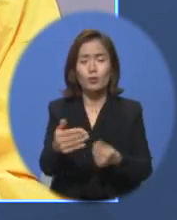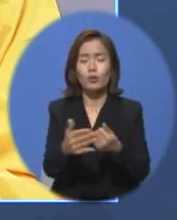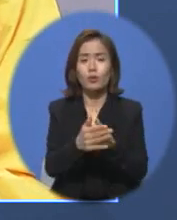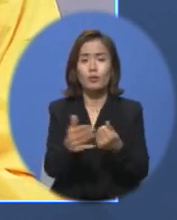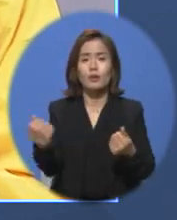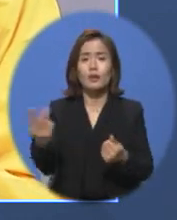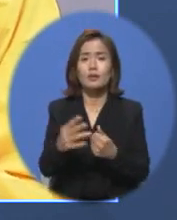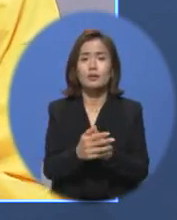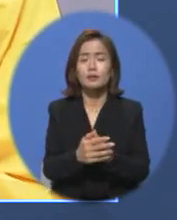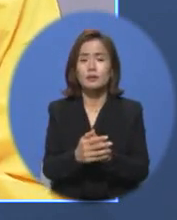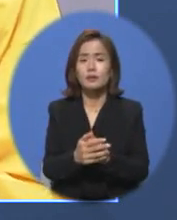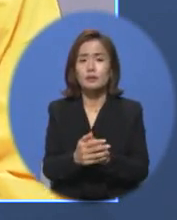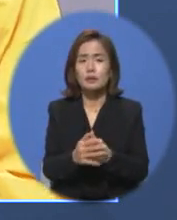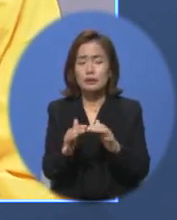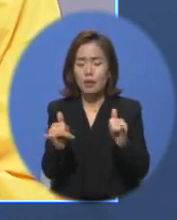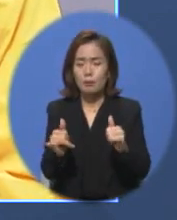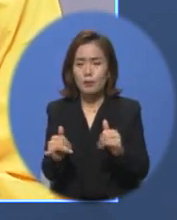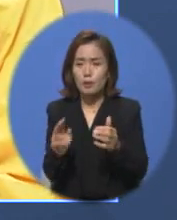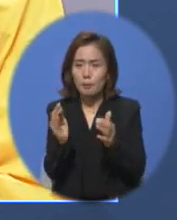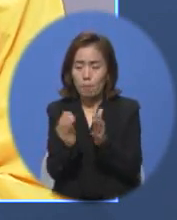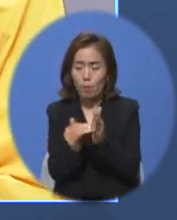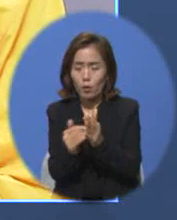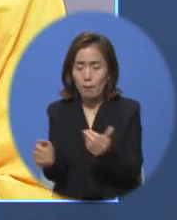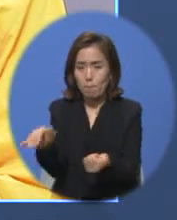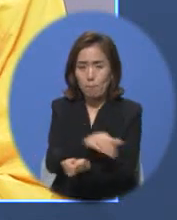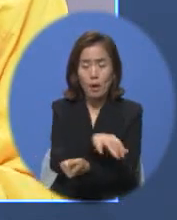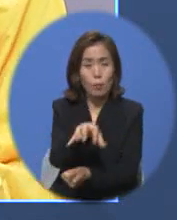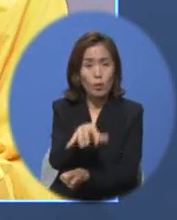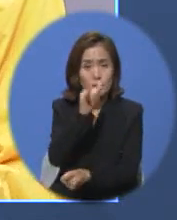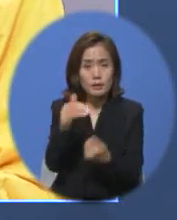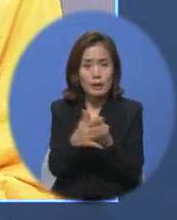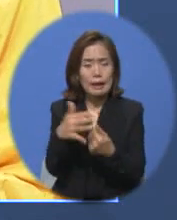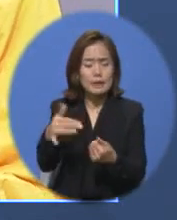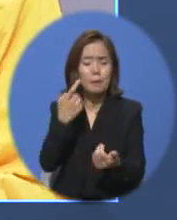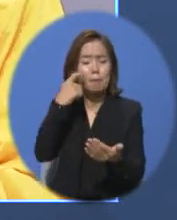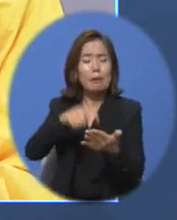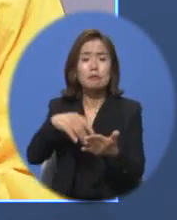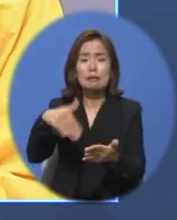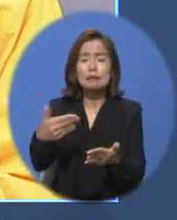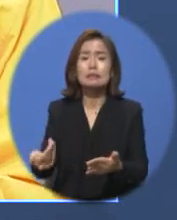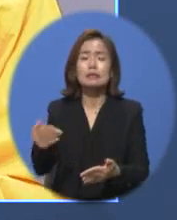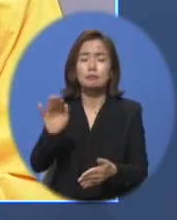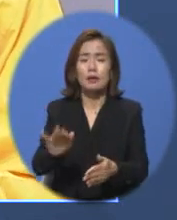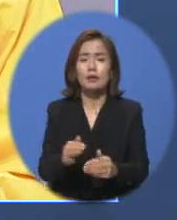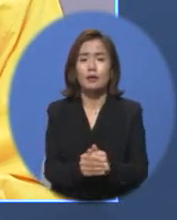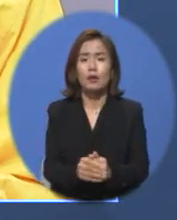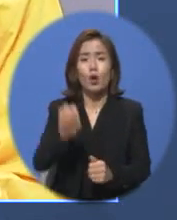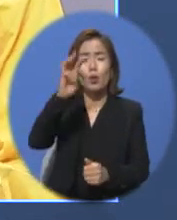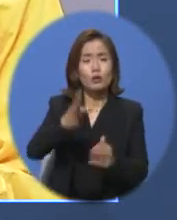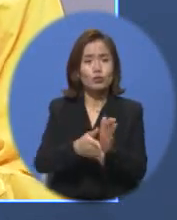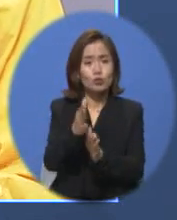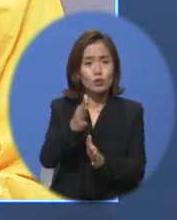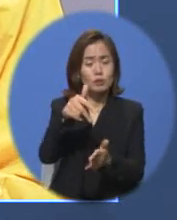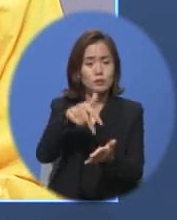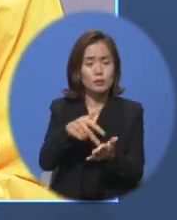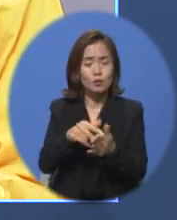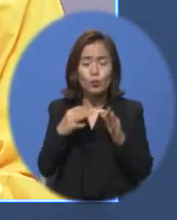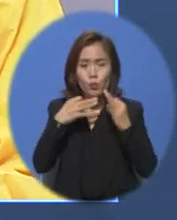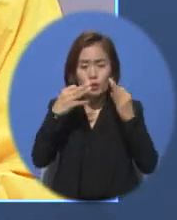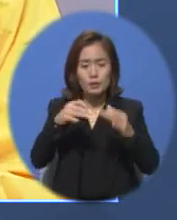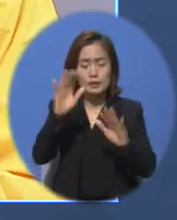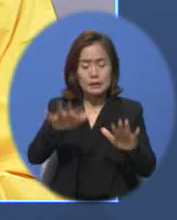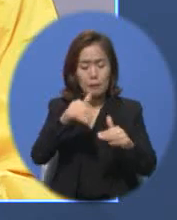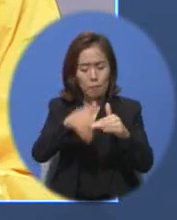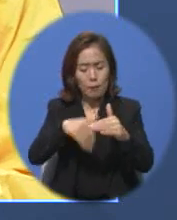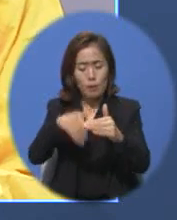은 매장이이루어졌다고전해지는장소입니다 . 비록발굴작업이아직 완료되지는않았지만,광주시가